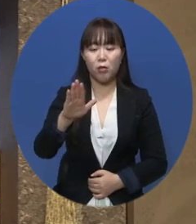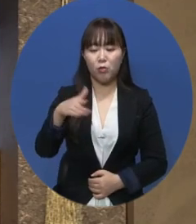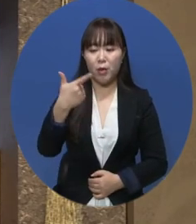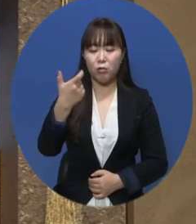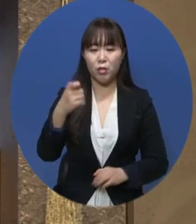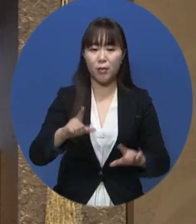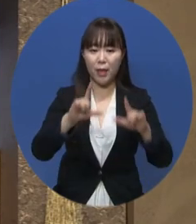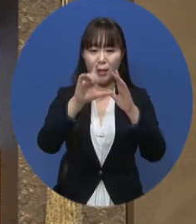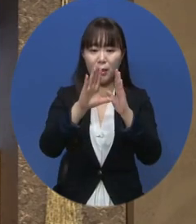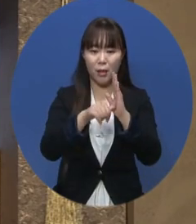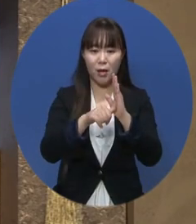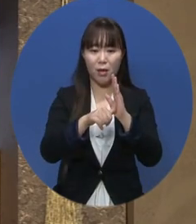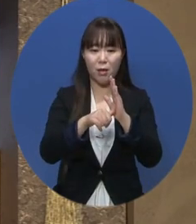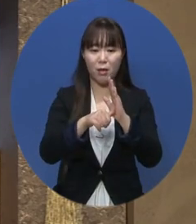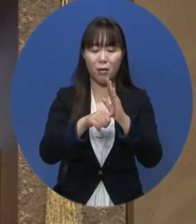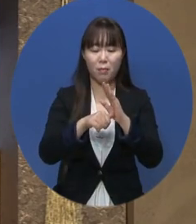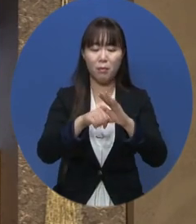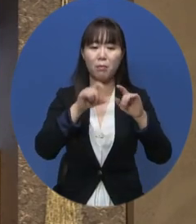1960년대에 그